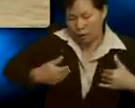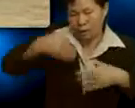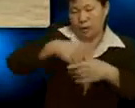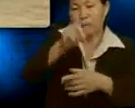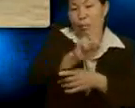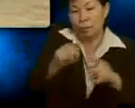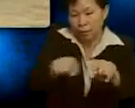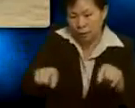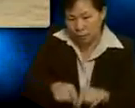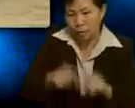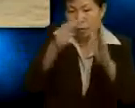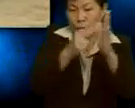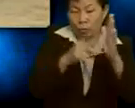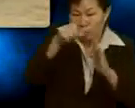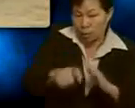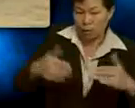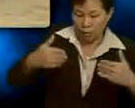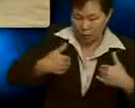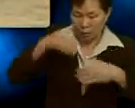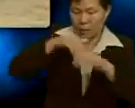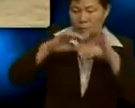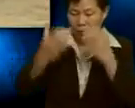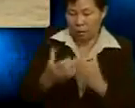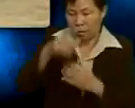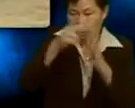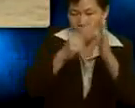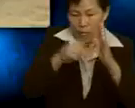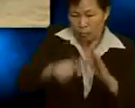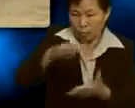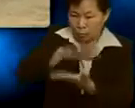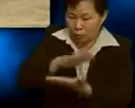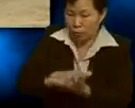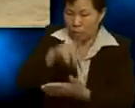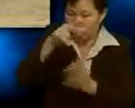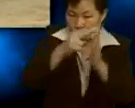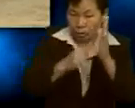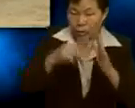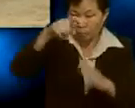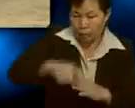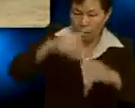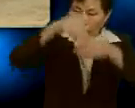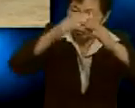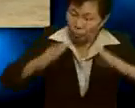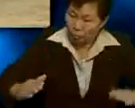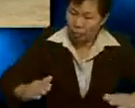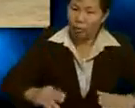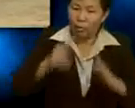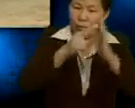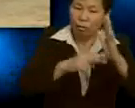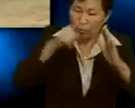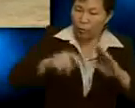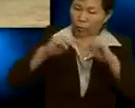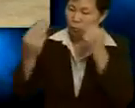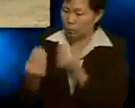dalam mana-mana tempat. Undang-undang perlu di dalam kelas. Undang-undang perlu di dalam sekolah. Undang-undang perlu di dalam rumah. Undang-undang perlu